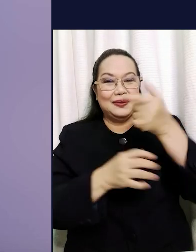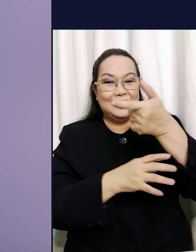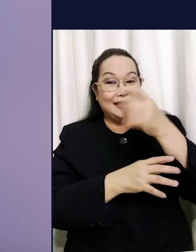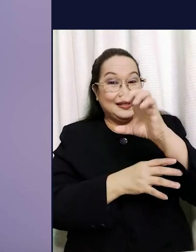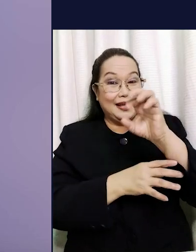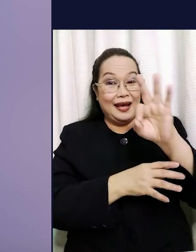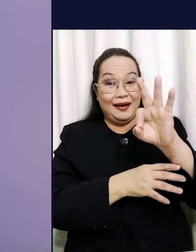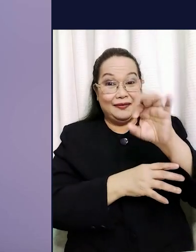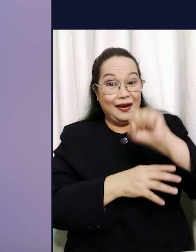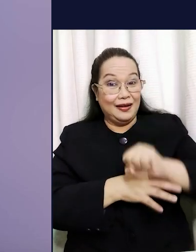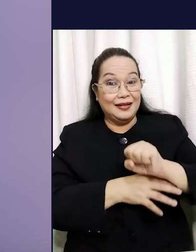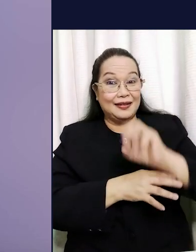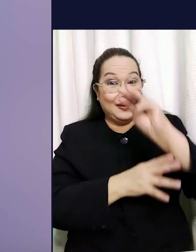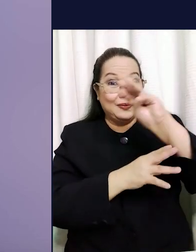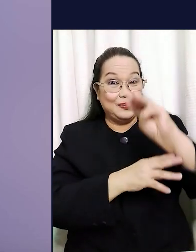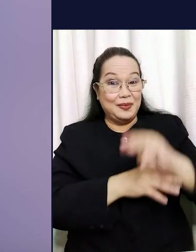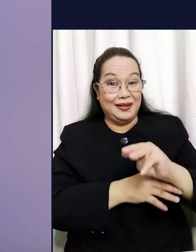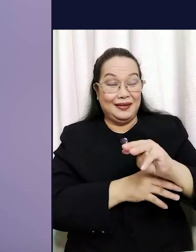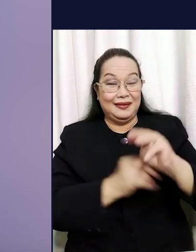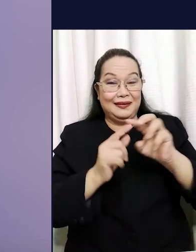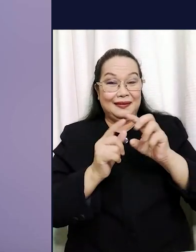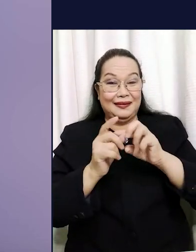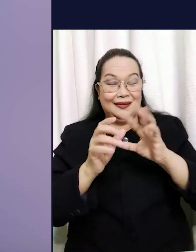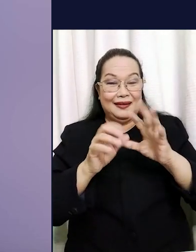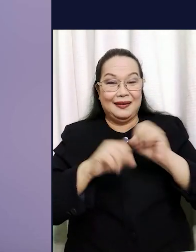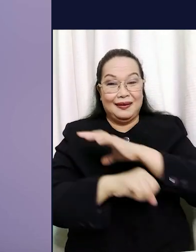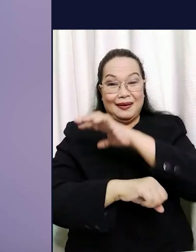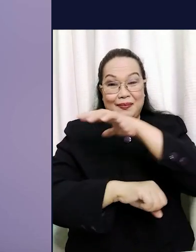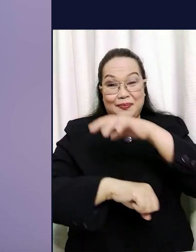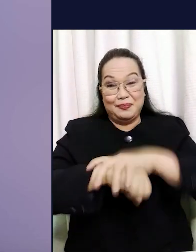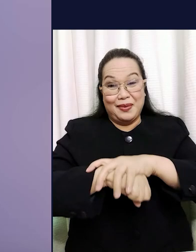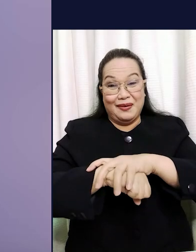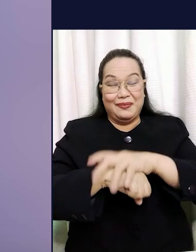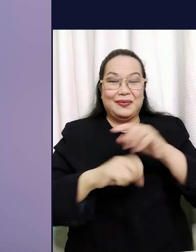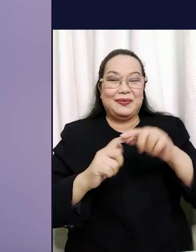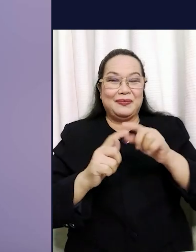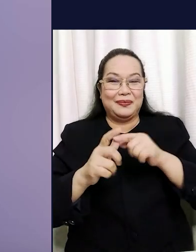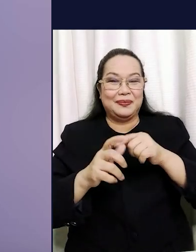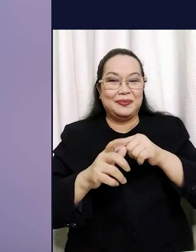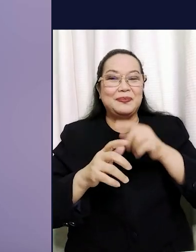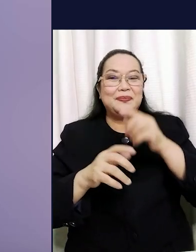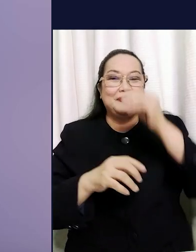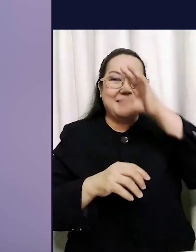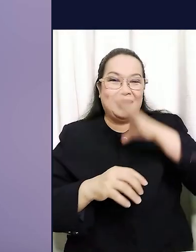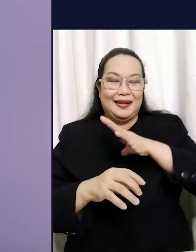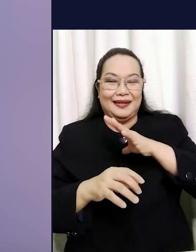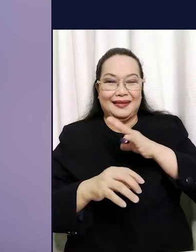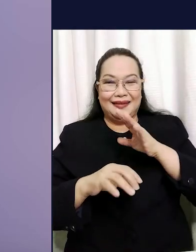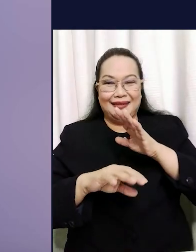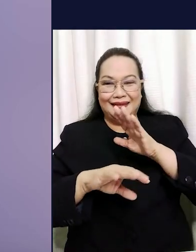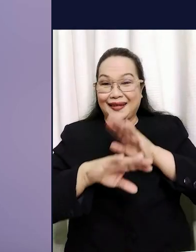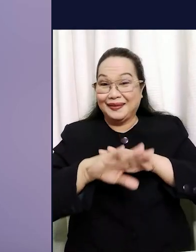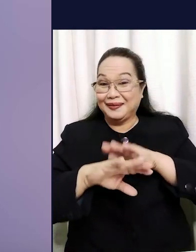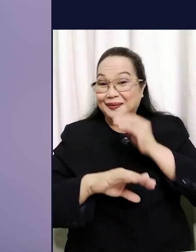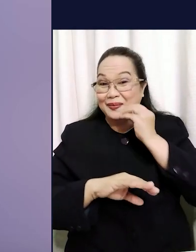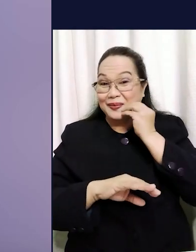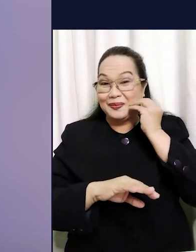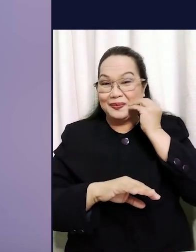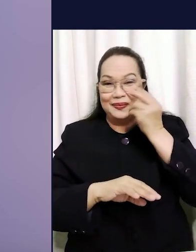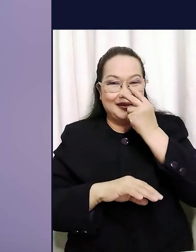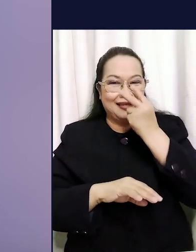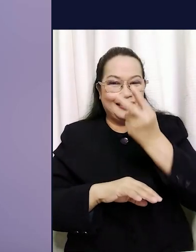ng GCF South Metro. At pag-uusapan natin about empowered men at home. Okay